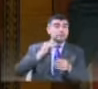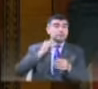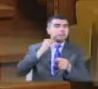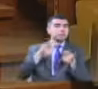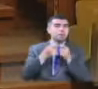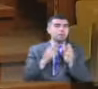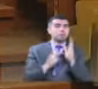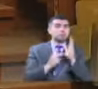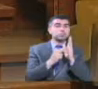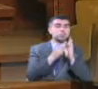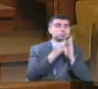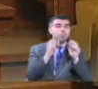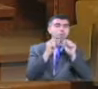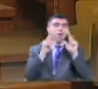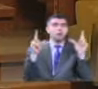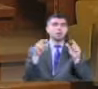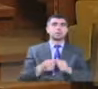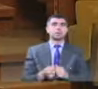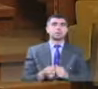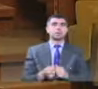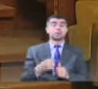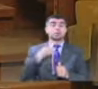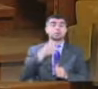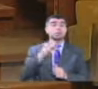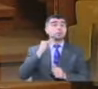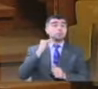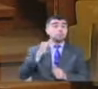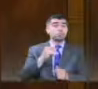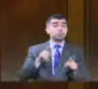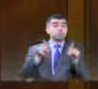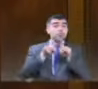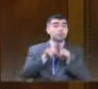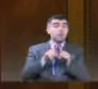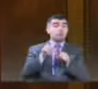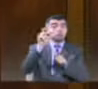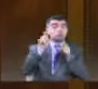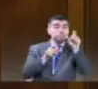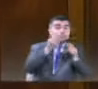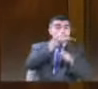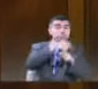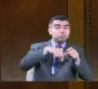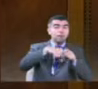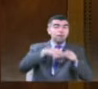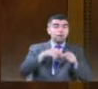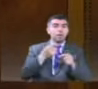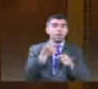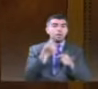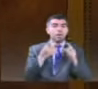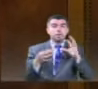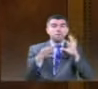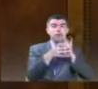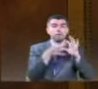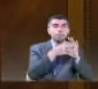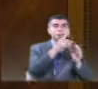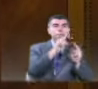كبيرا وبشكل دينامي، ناهيك عن حيازته لثقة العديد من المؤسسات المالية